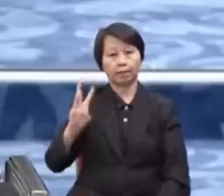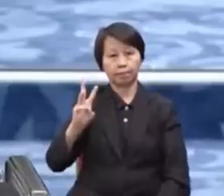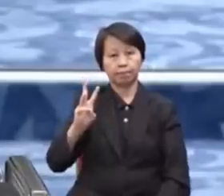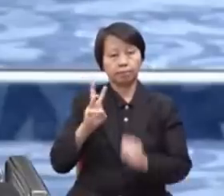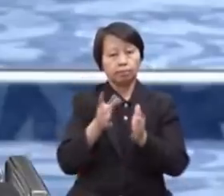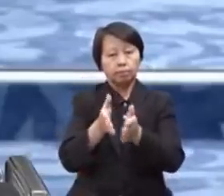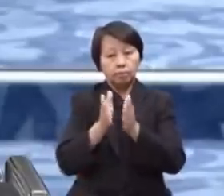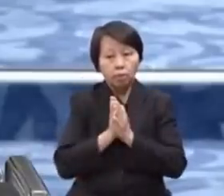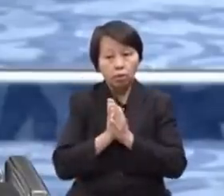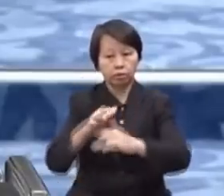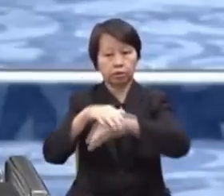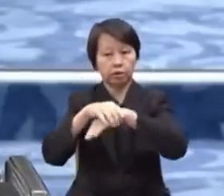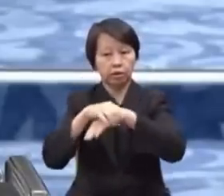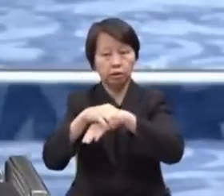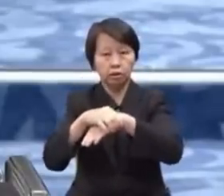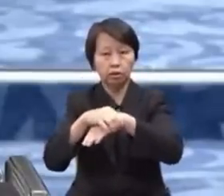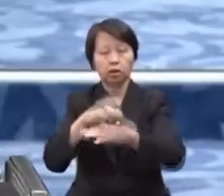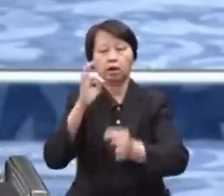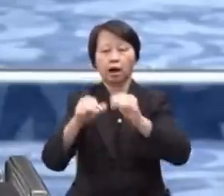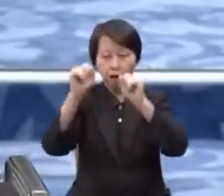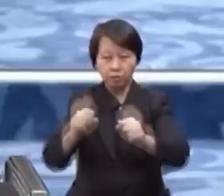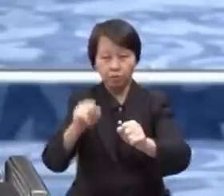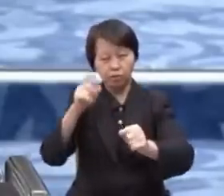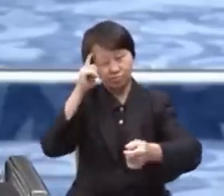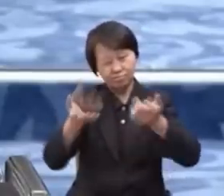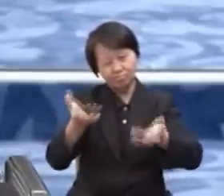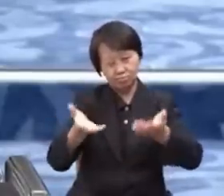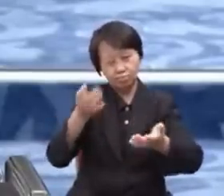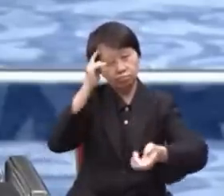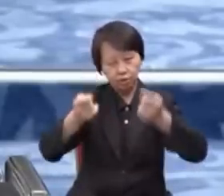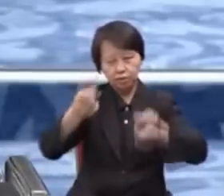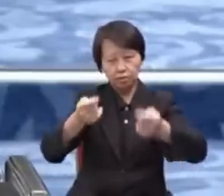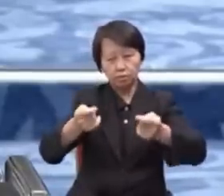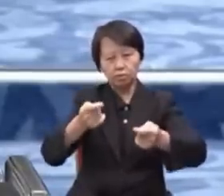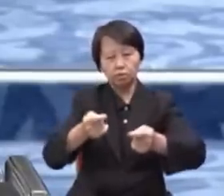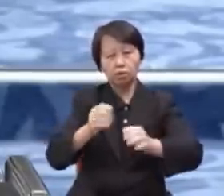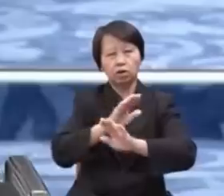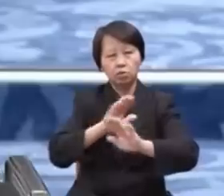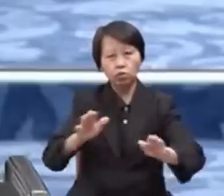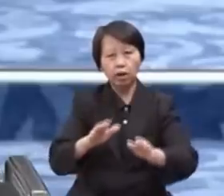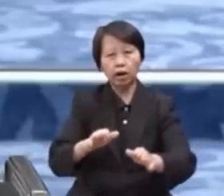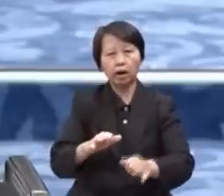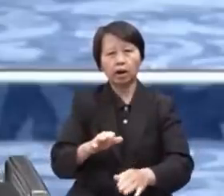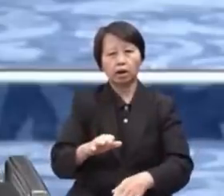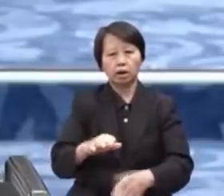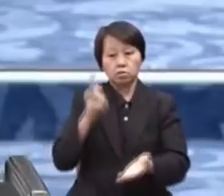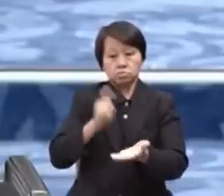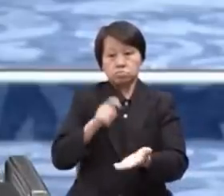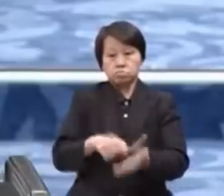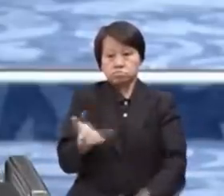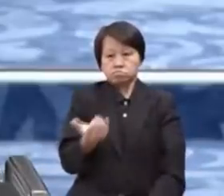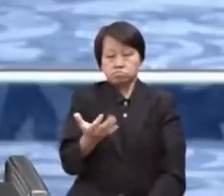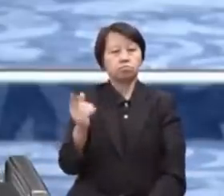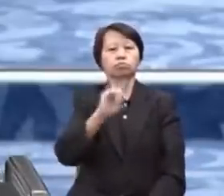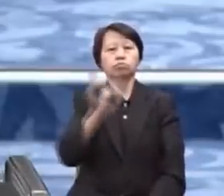memohon kepada Inggris kalau boleh dipertimbangkan bukan klaim bukan tuntutan